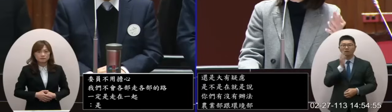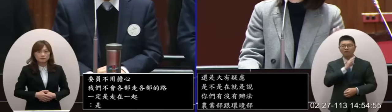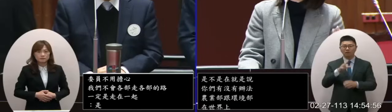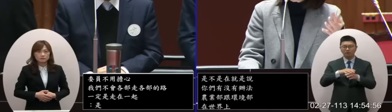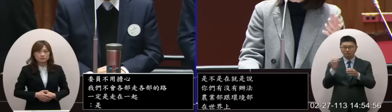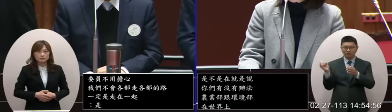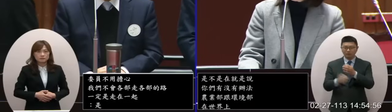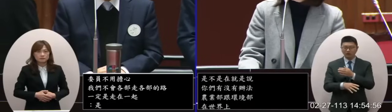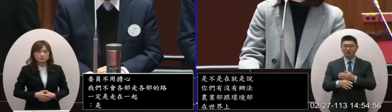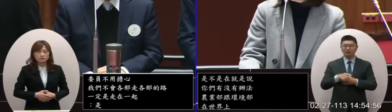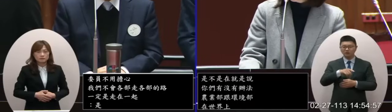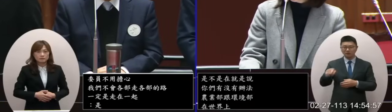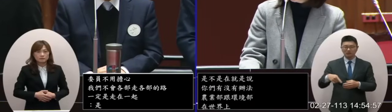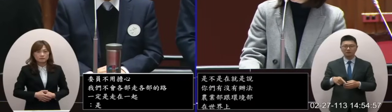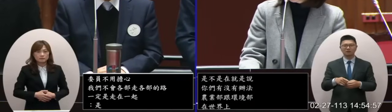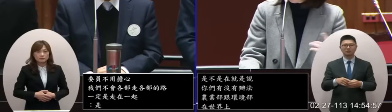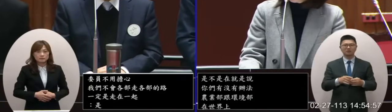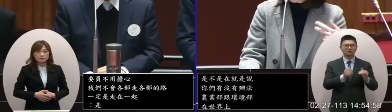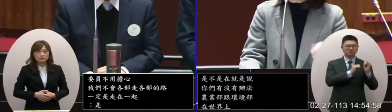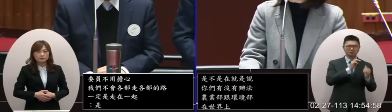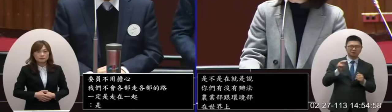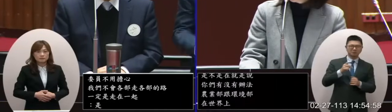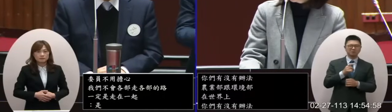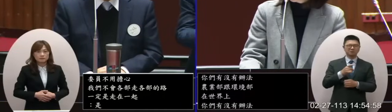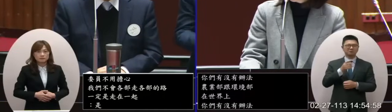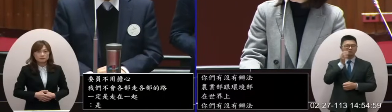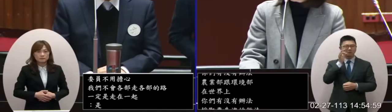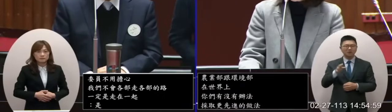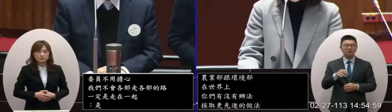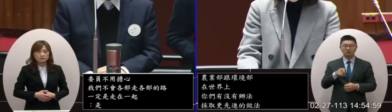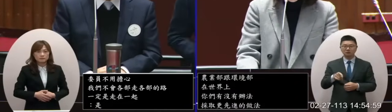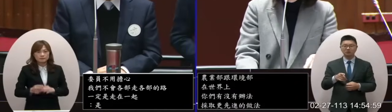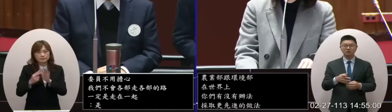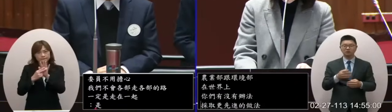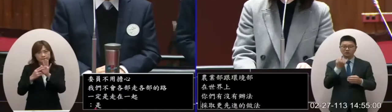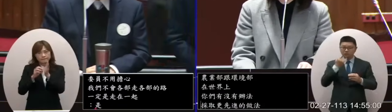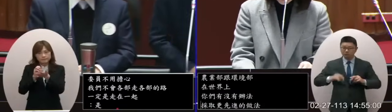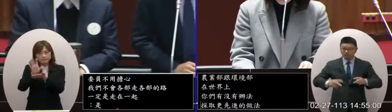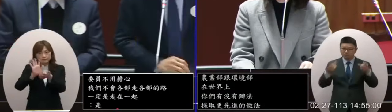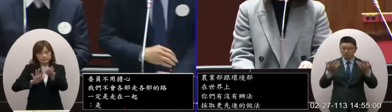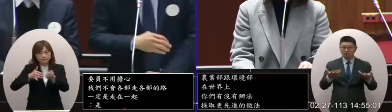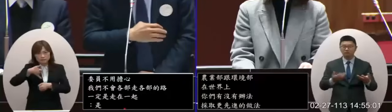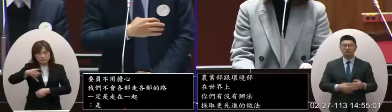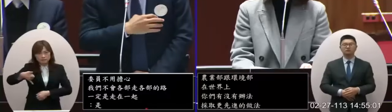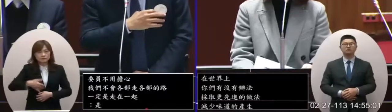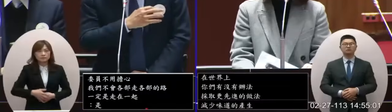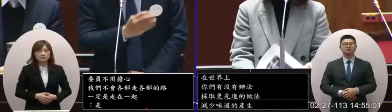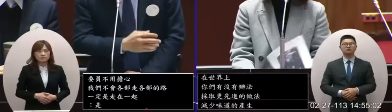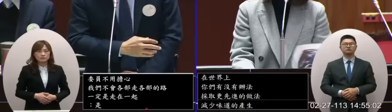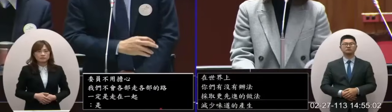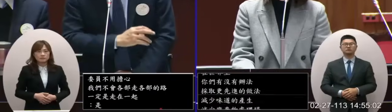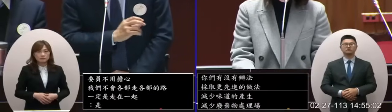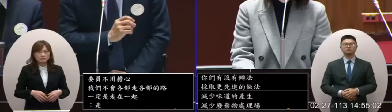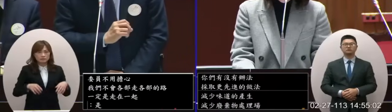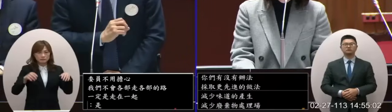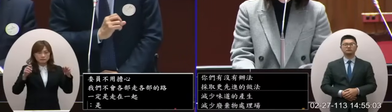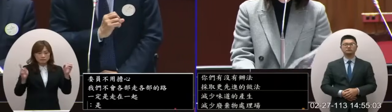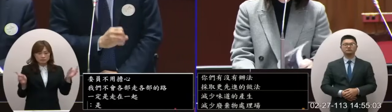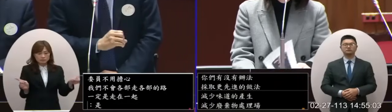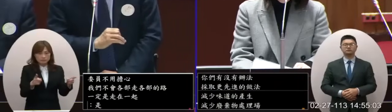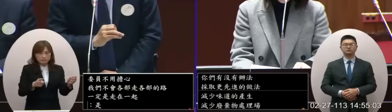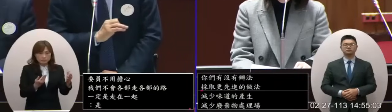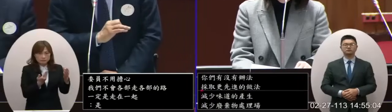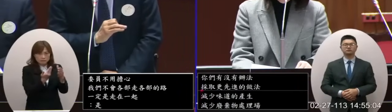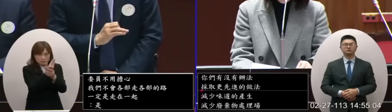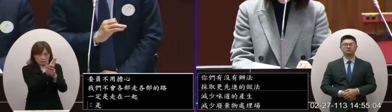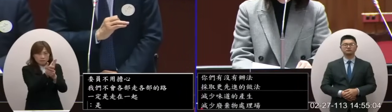处理厂变成嫌恶设施，有没有办法处理到这种 程度？我跟委员说明，就是整个畜产的部分的这些